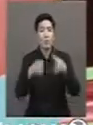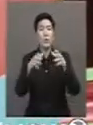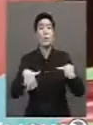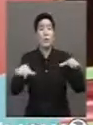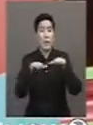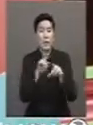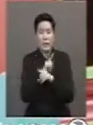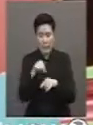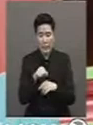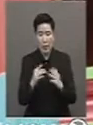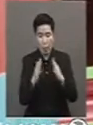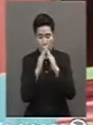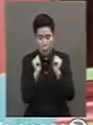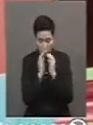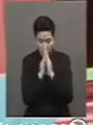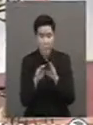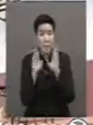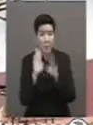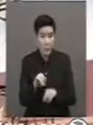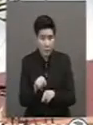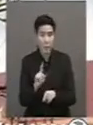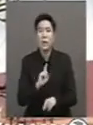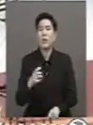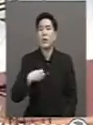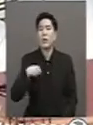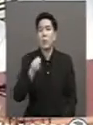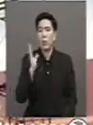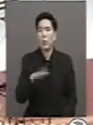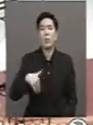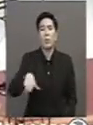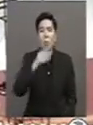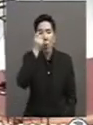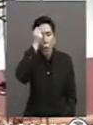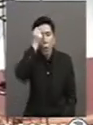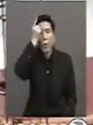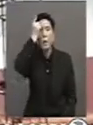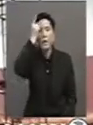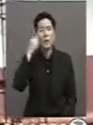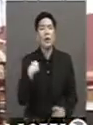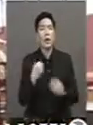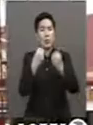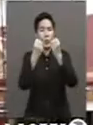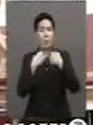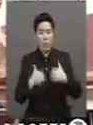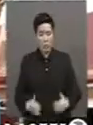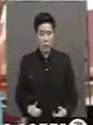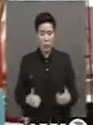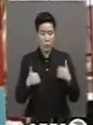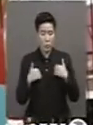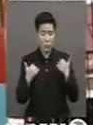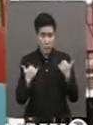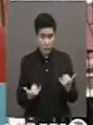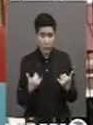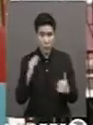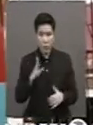ชมแต่วัดนี้เนี่ยที่เขาสร้างแบบนี้ก็เพราะว่าต้องการที่จะให้ประชาชนเนี่ยเข้าใจถึงสัจธรรมของชีวิตมากขึ้นค่ะผู้สื่อข่าวก็เ